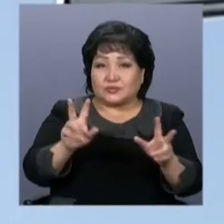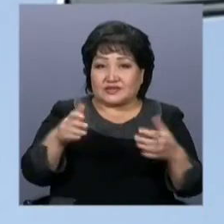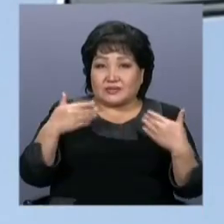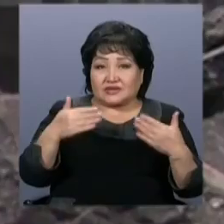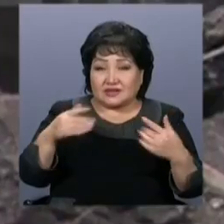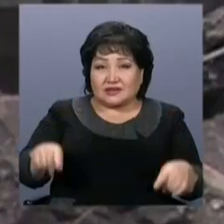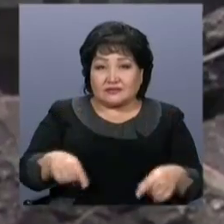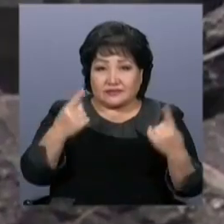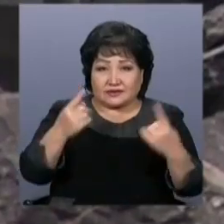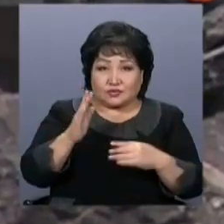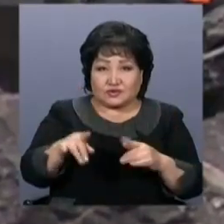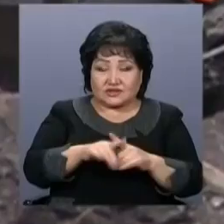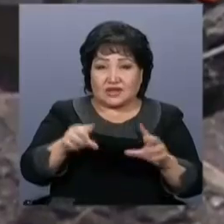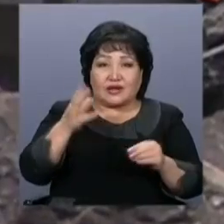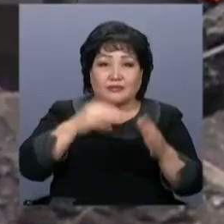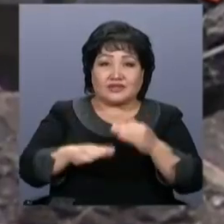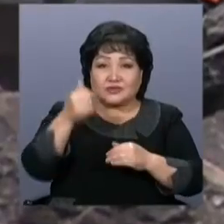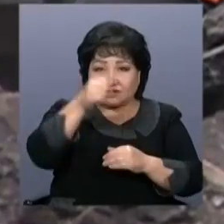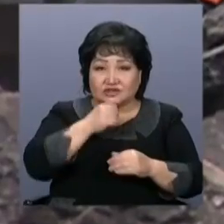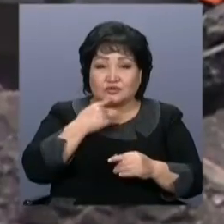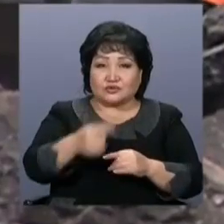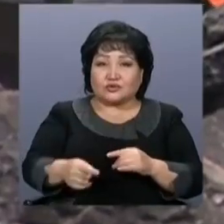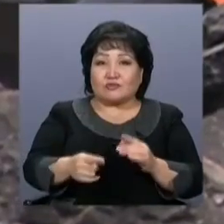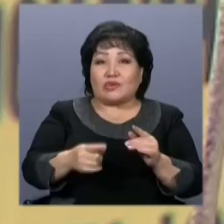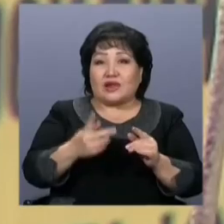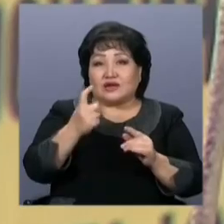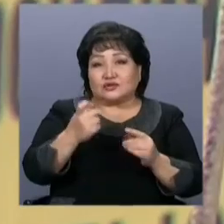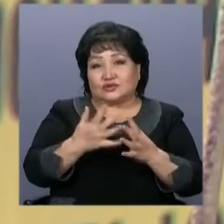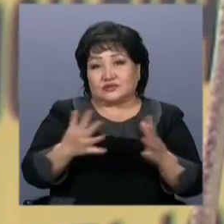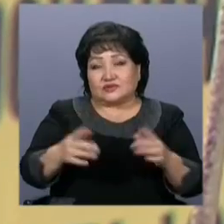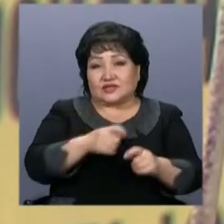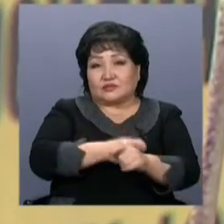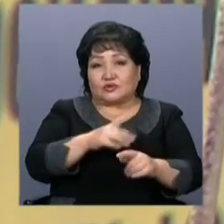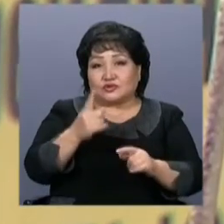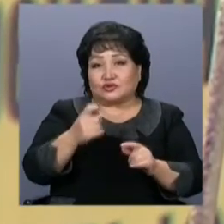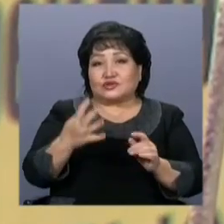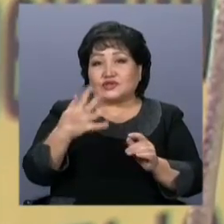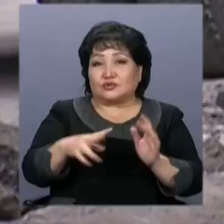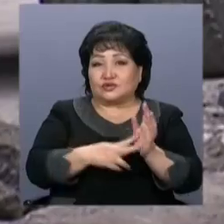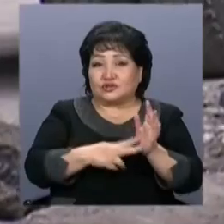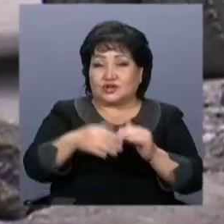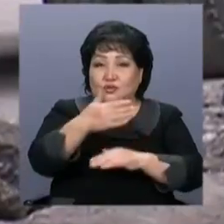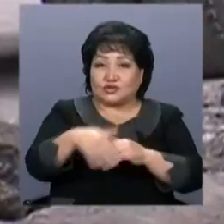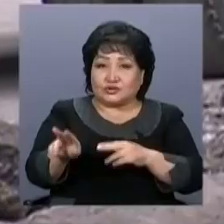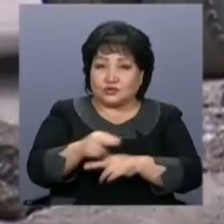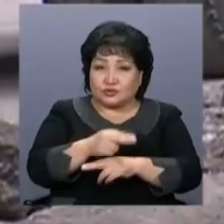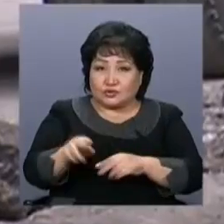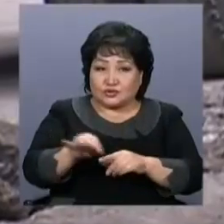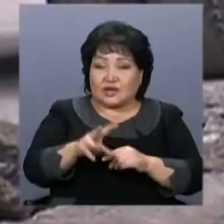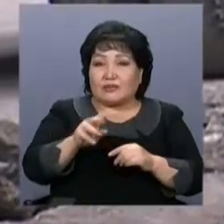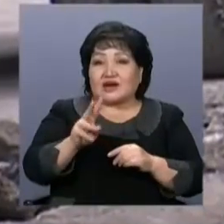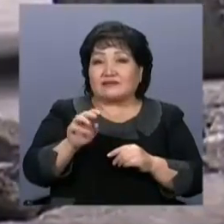келтіріледі. Жалпы Алматыда биылғы жылы ұзындығы 155 шақырым болатын 157 көшені жөндеу, сонымен қатар